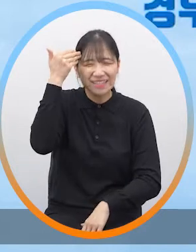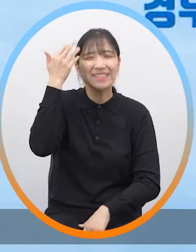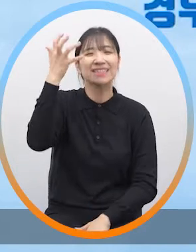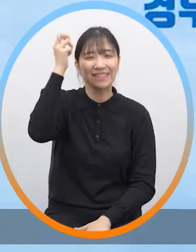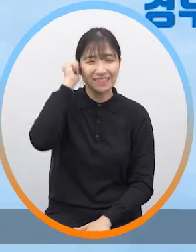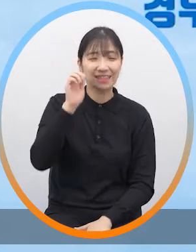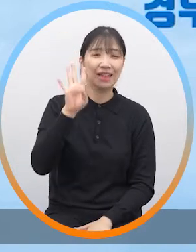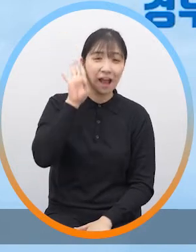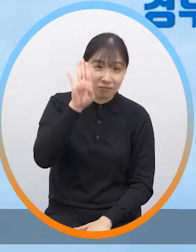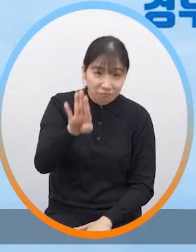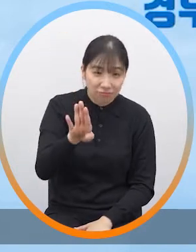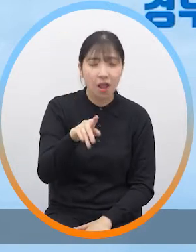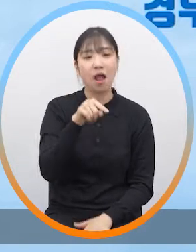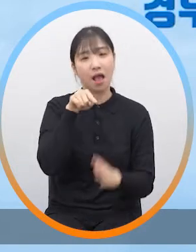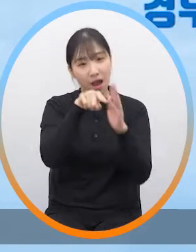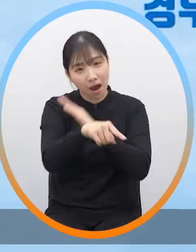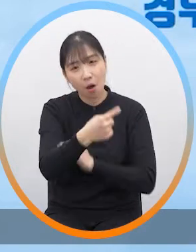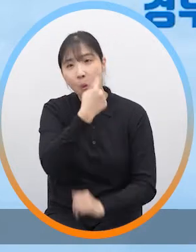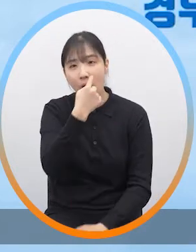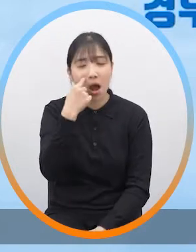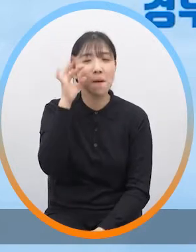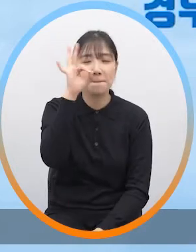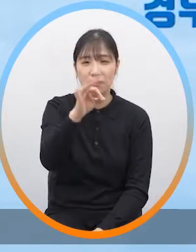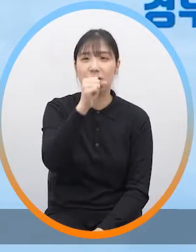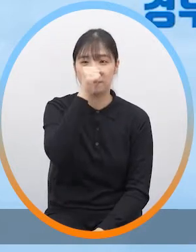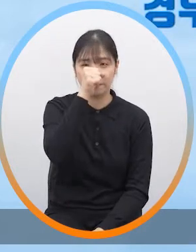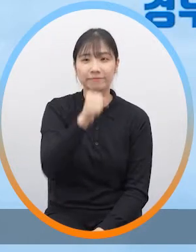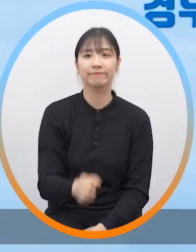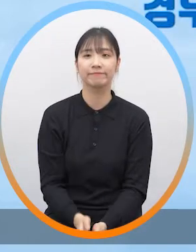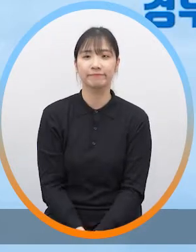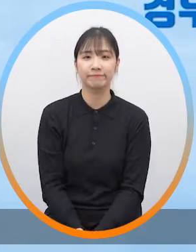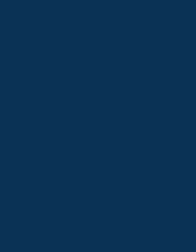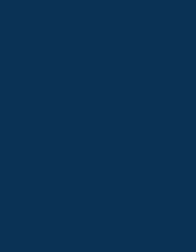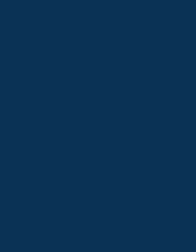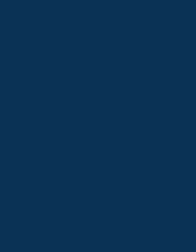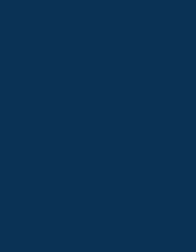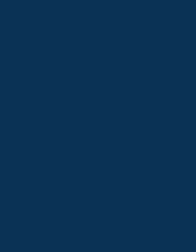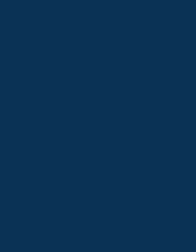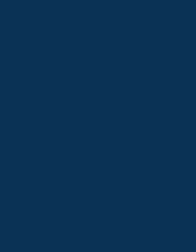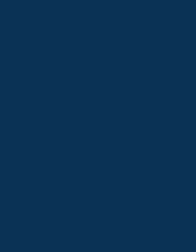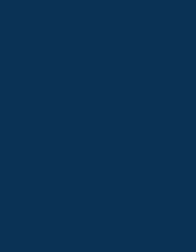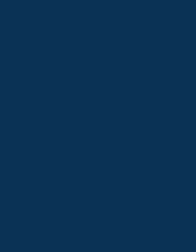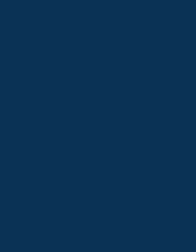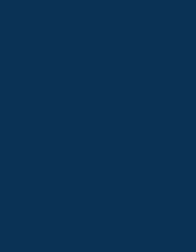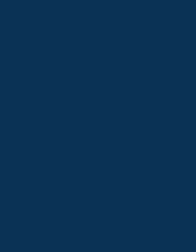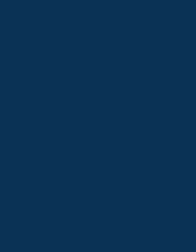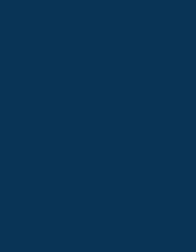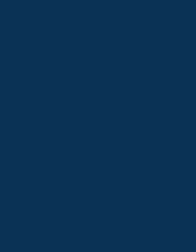알아두시고 나중에 혹시 가시면 한번 확인을 해보시면 좋겠습니다.